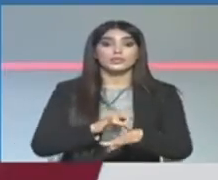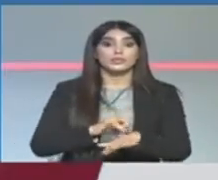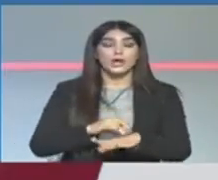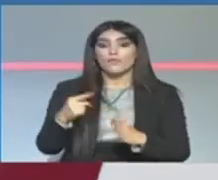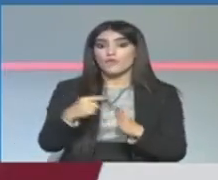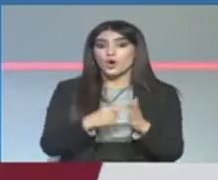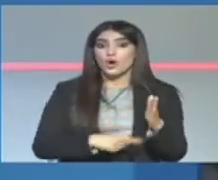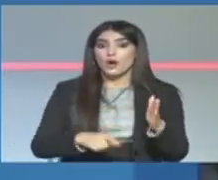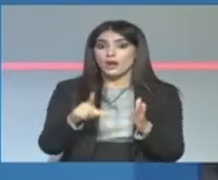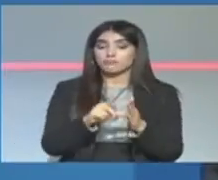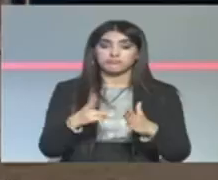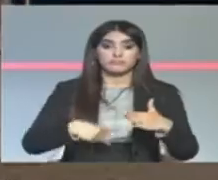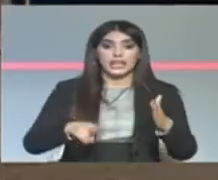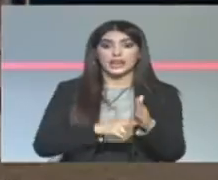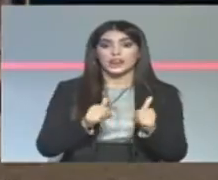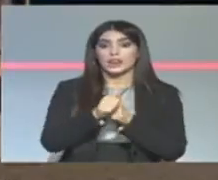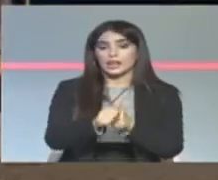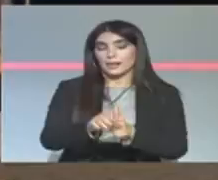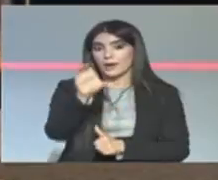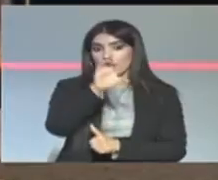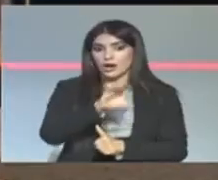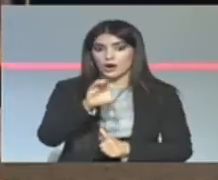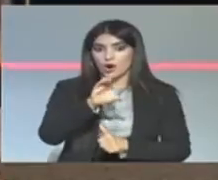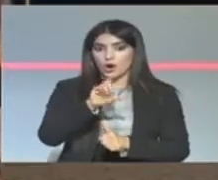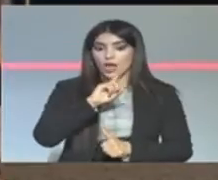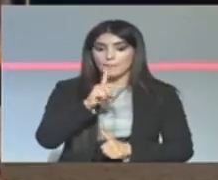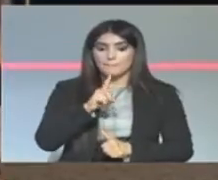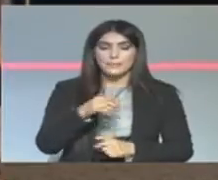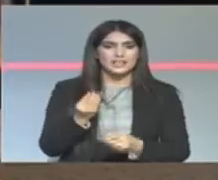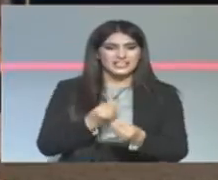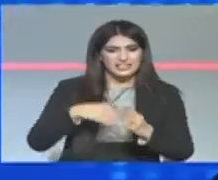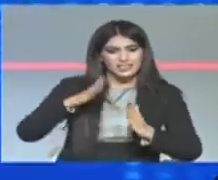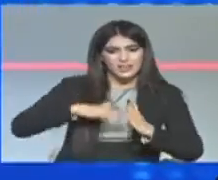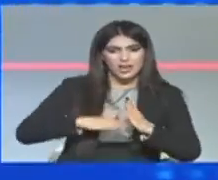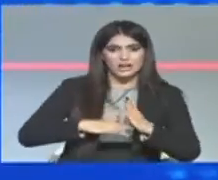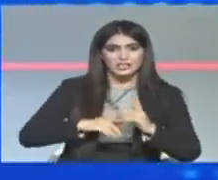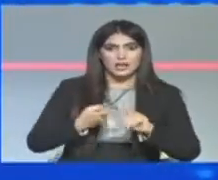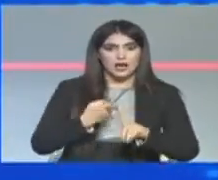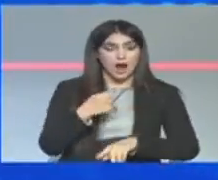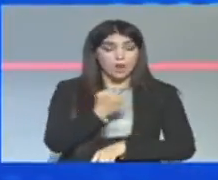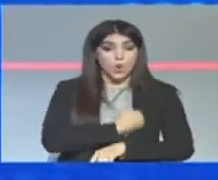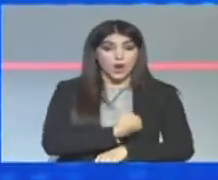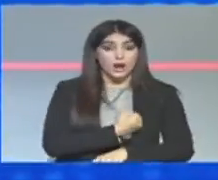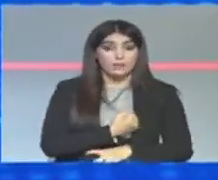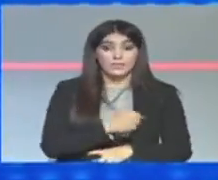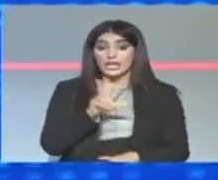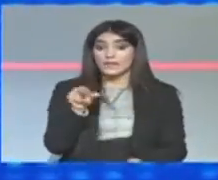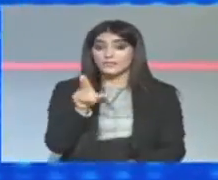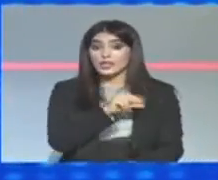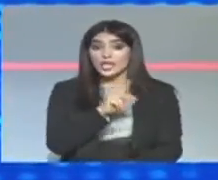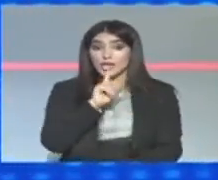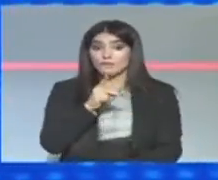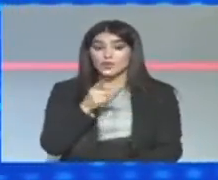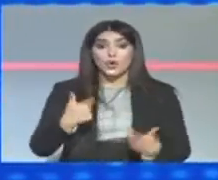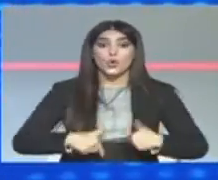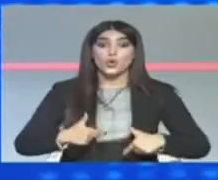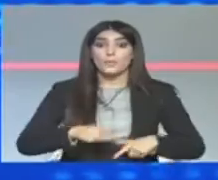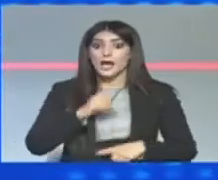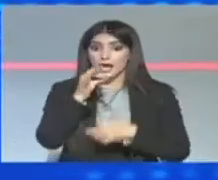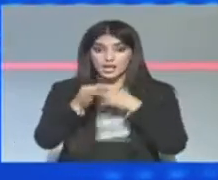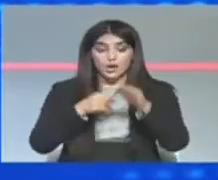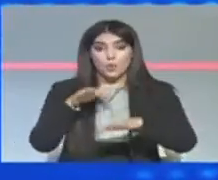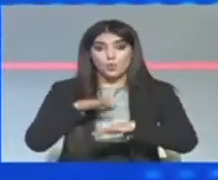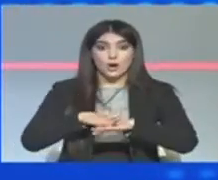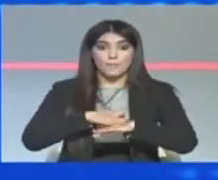التشريعي والتنفيذي الاوروبي لتعزيز محاربه الارهاب والتطرف كما تطرق الوزراء الى عده جوانب منها